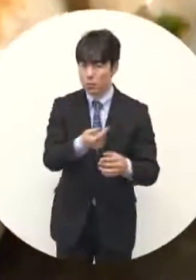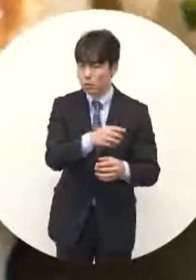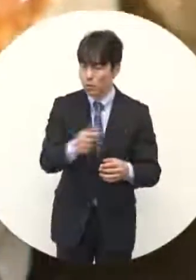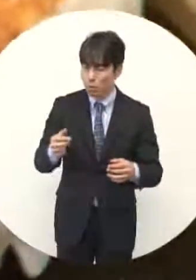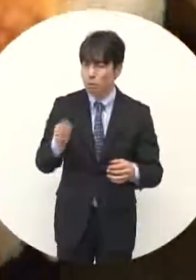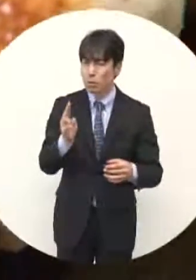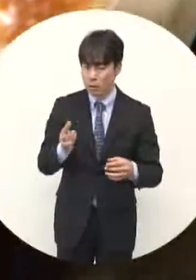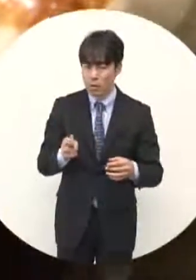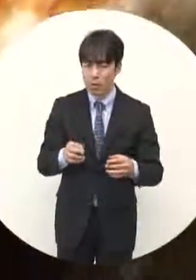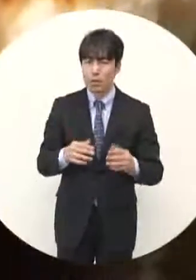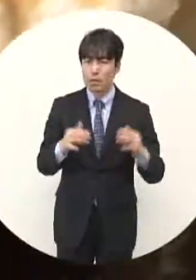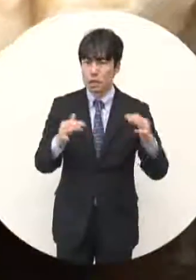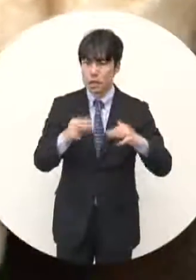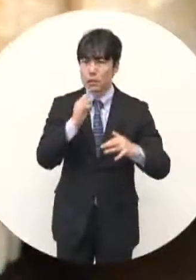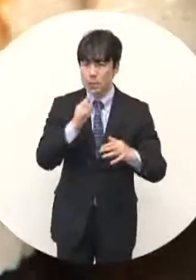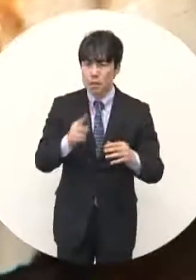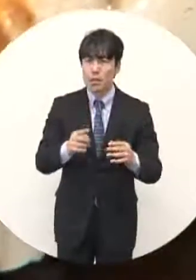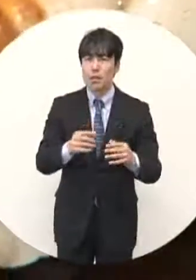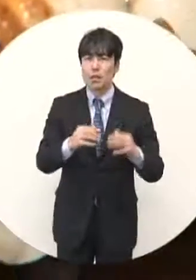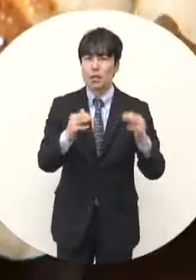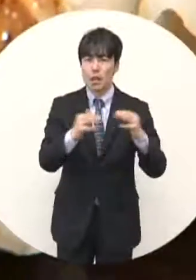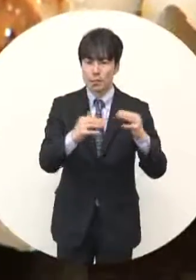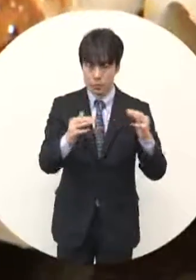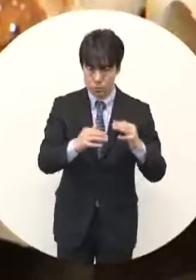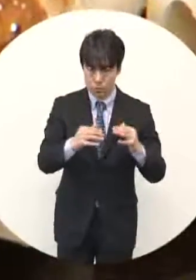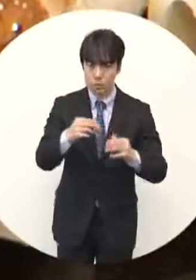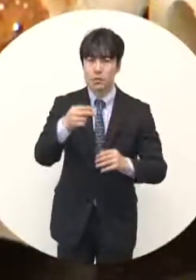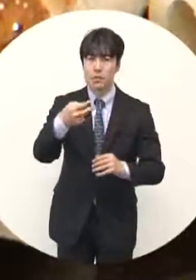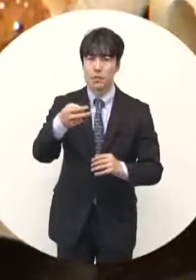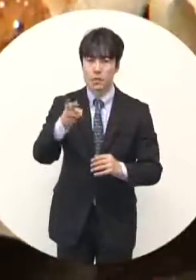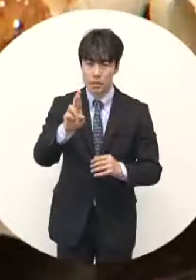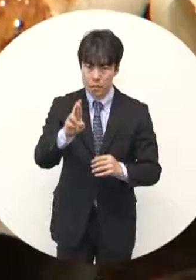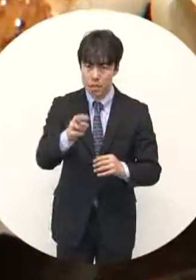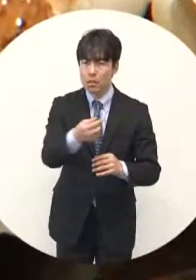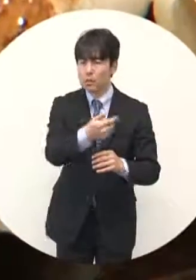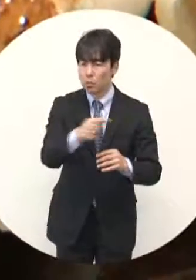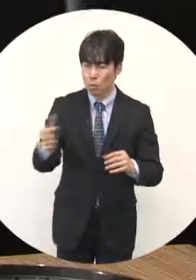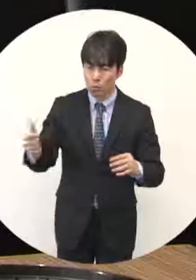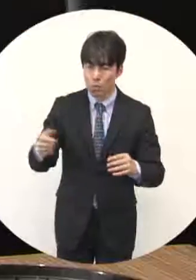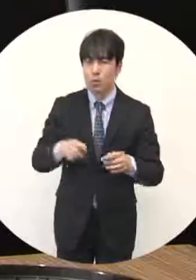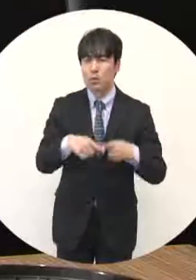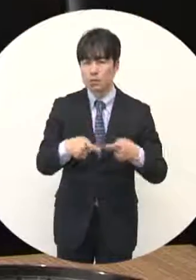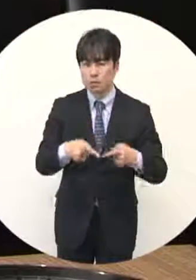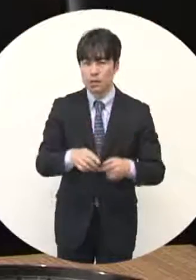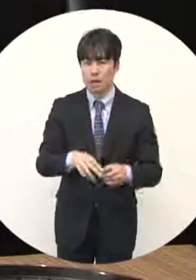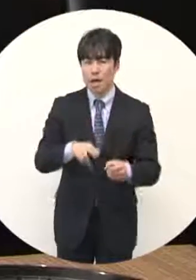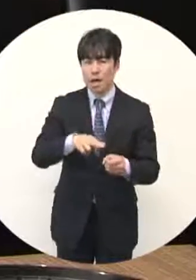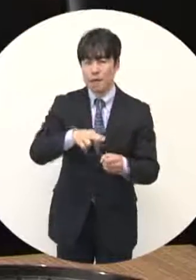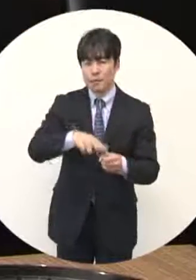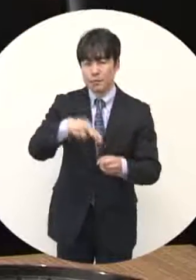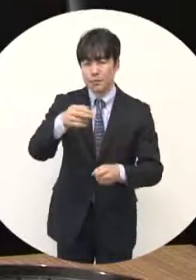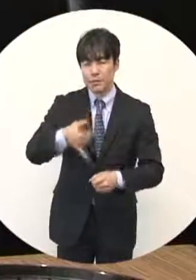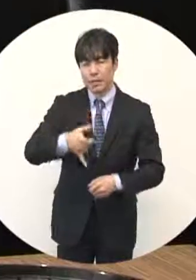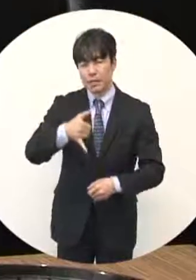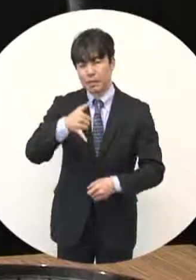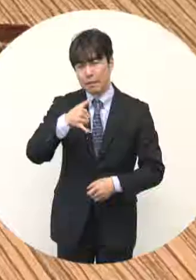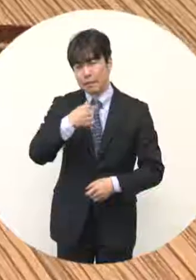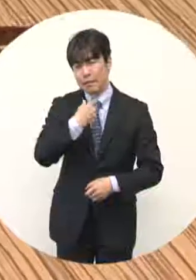野菜はキャベツ、ニラ、その他まあいろいろ入ってますけれども、はい。 ビールが飲みたくなります